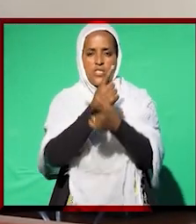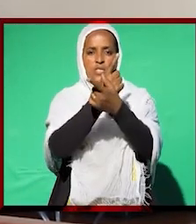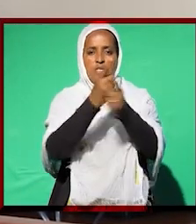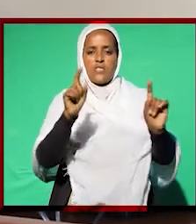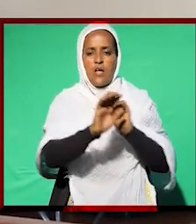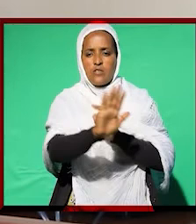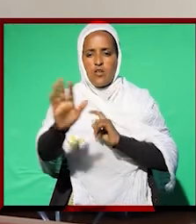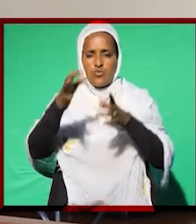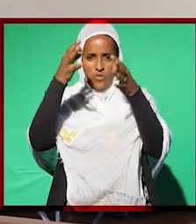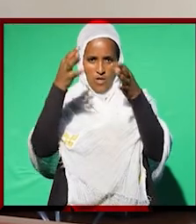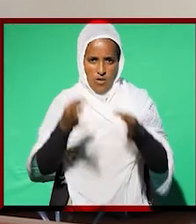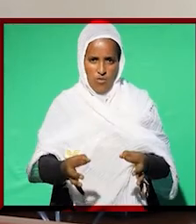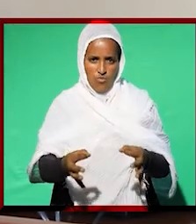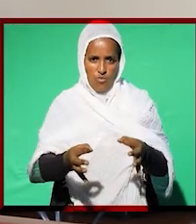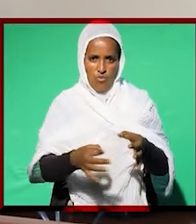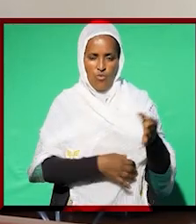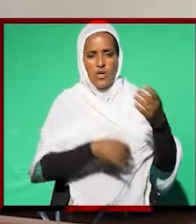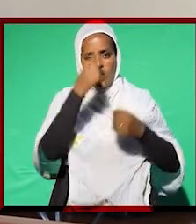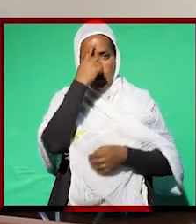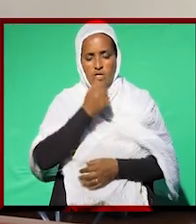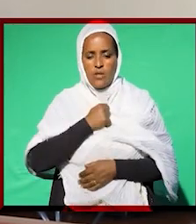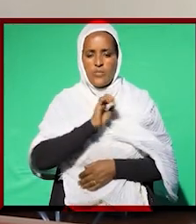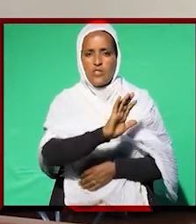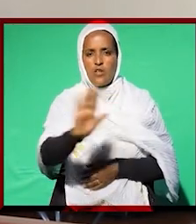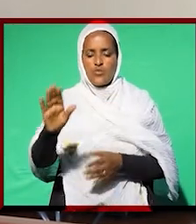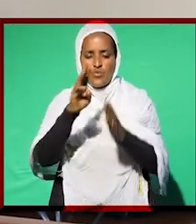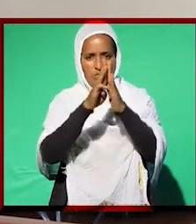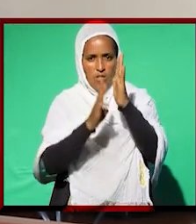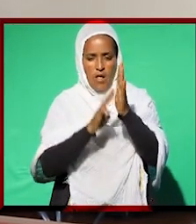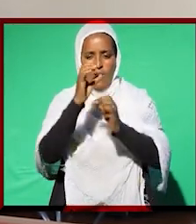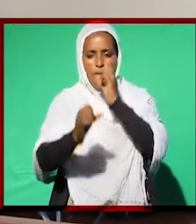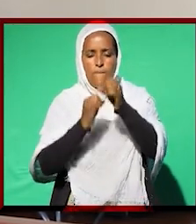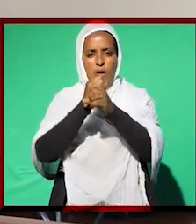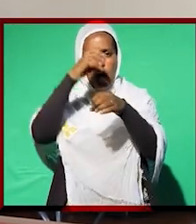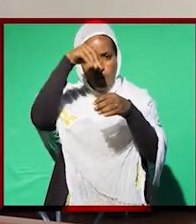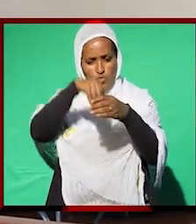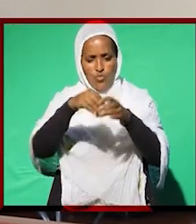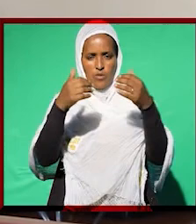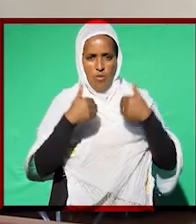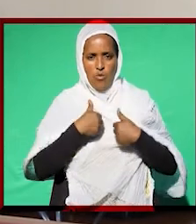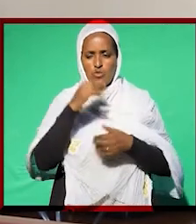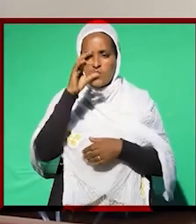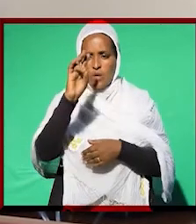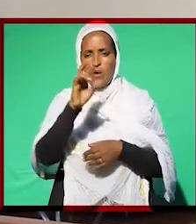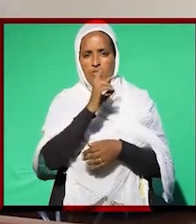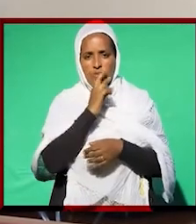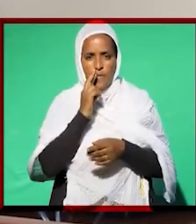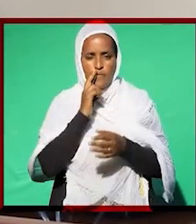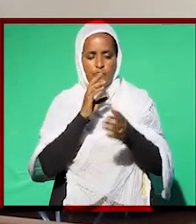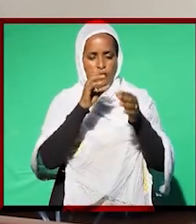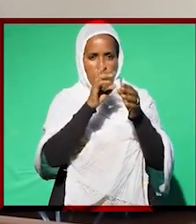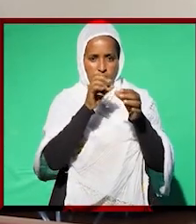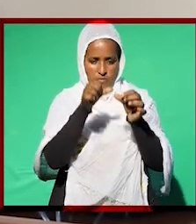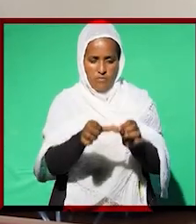የእምነት ነጻነታቸው ተረጋግጦ እንደ እምነታቸው ሥርዓት በዓመት ውስጥ ባሉት 7